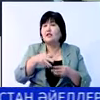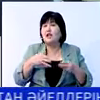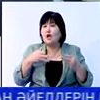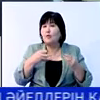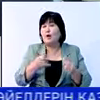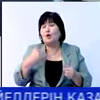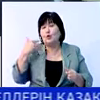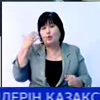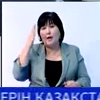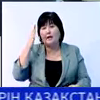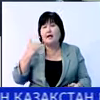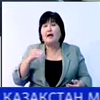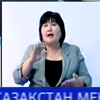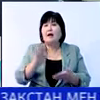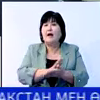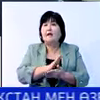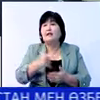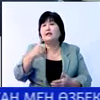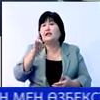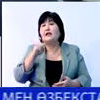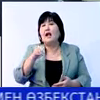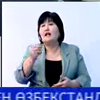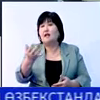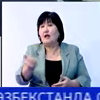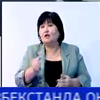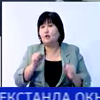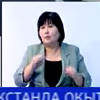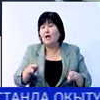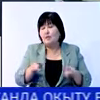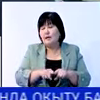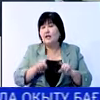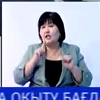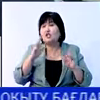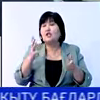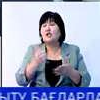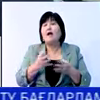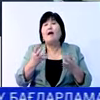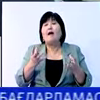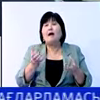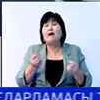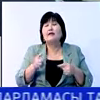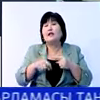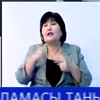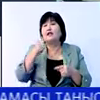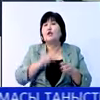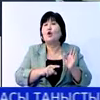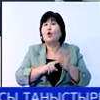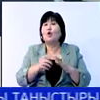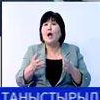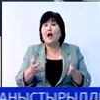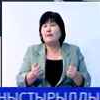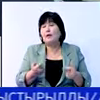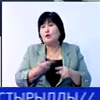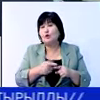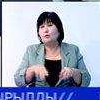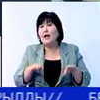мақсатында, қайтарымызды грант алу мақсатында белгілі бір жетістікке жетіп жатырмыз. Әлде де келер жылда қолға алмақпыз.